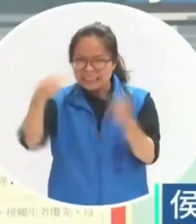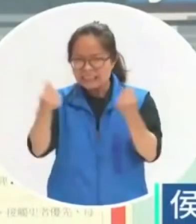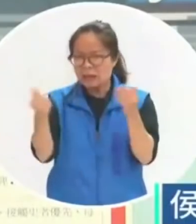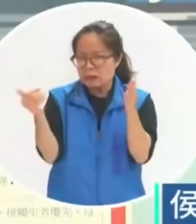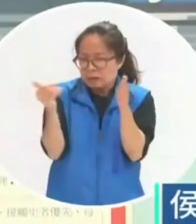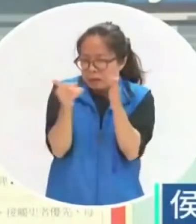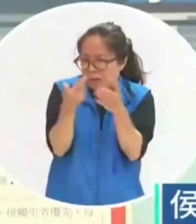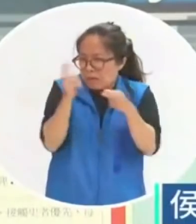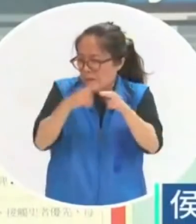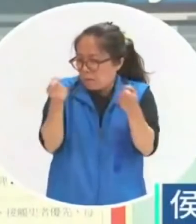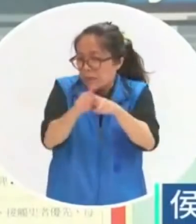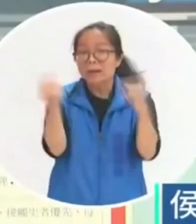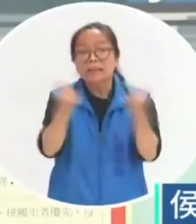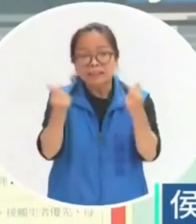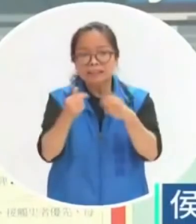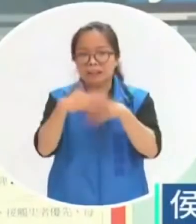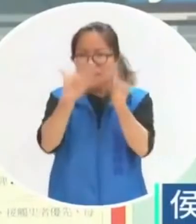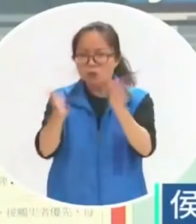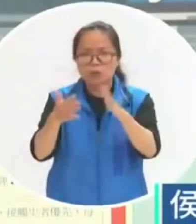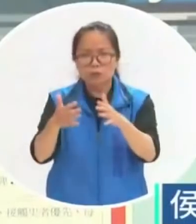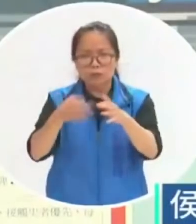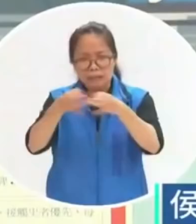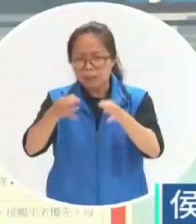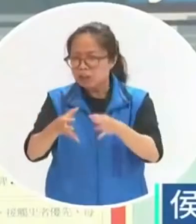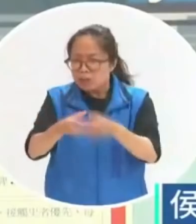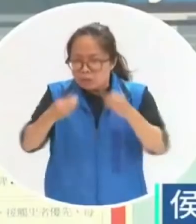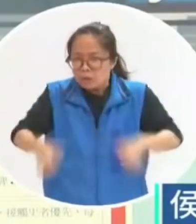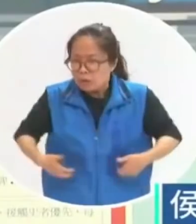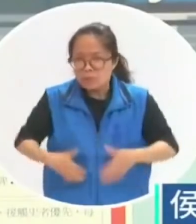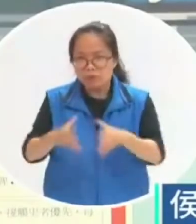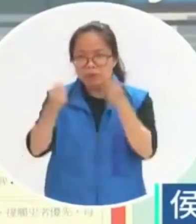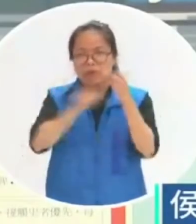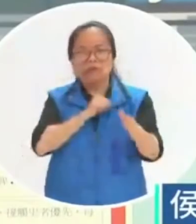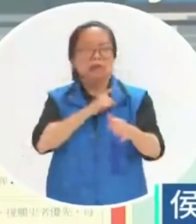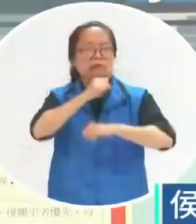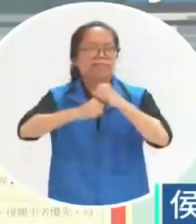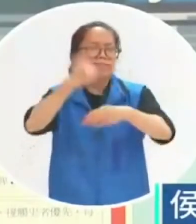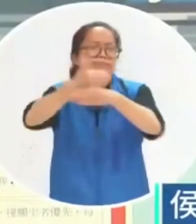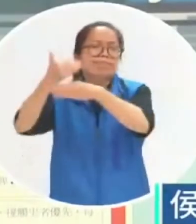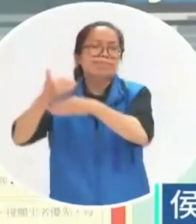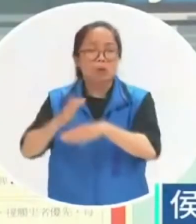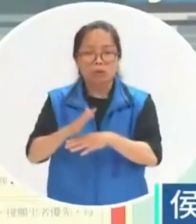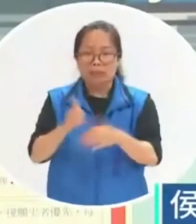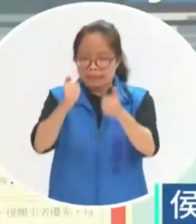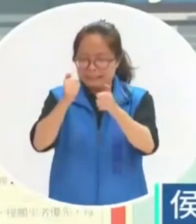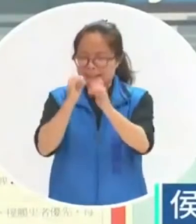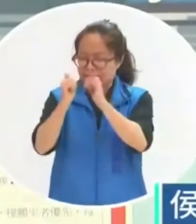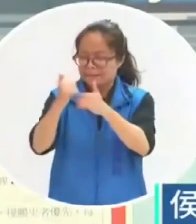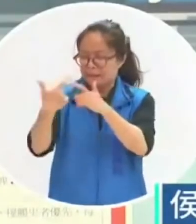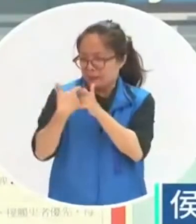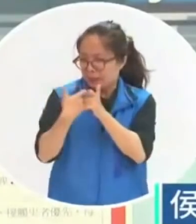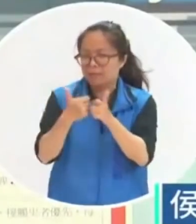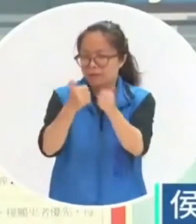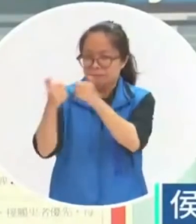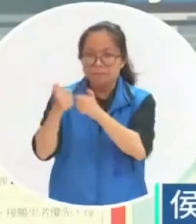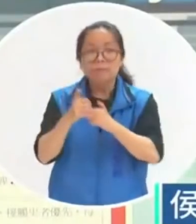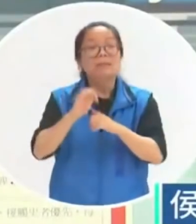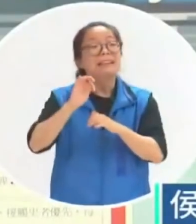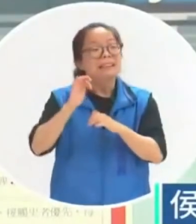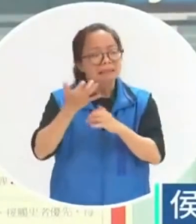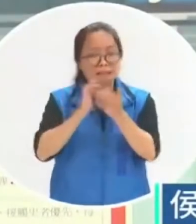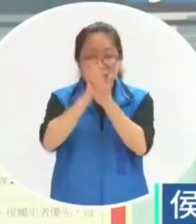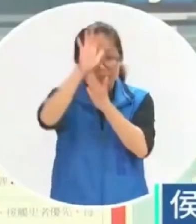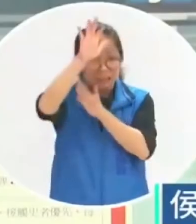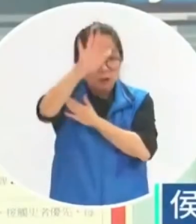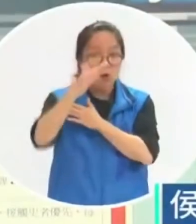了，很多非必要的营业场所它就自动关门了。我要感谢新北市市民的配合，但是未